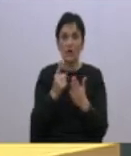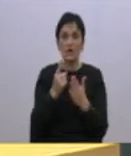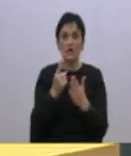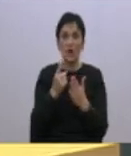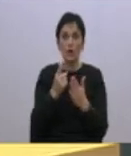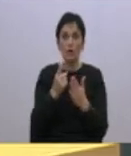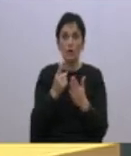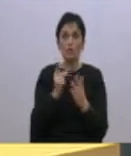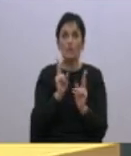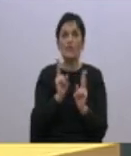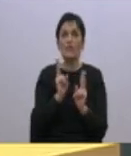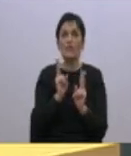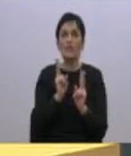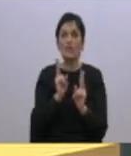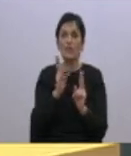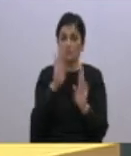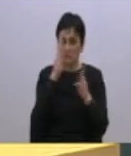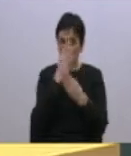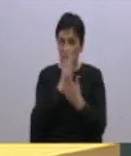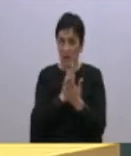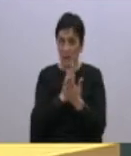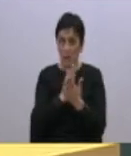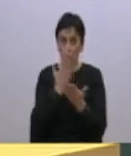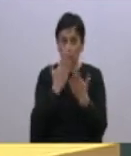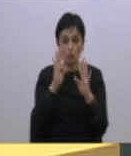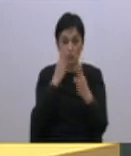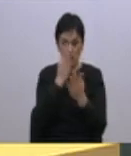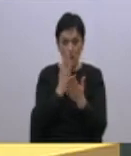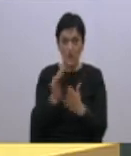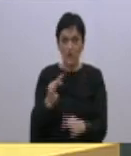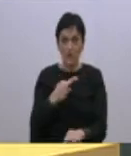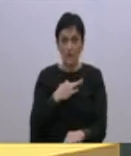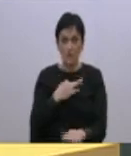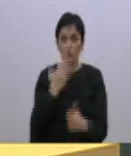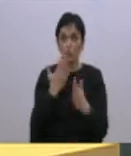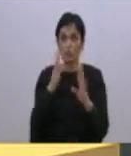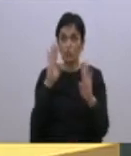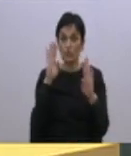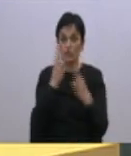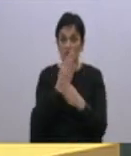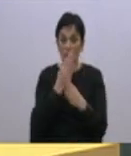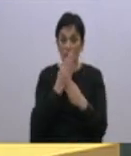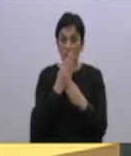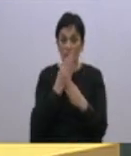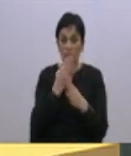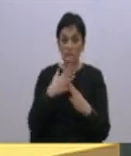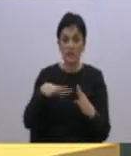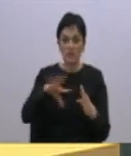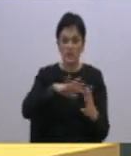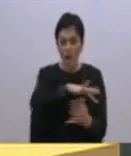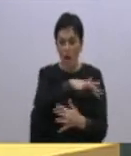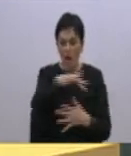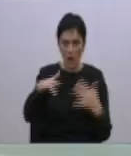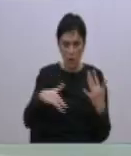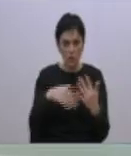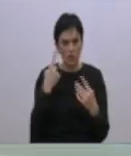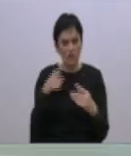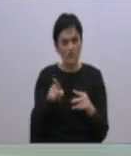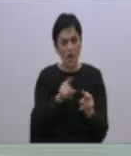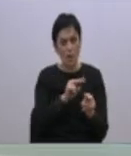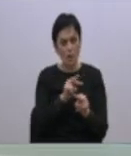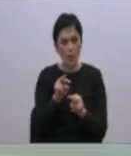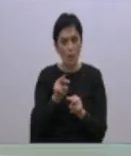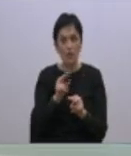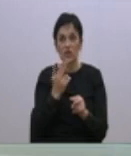წარადგინოს? ვინ არის საბჭომ? მტრები არიან? თუ მტრები არიან, გვითხარით. თუ მტრები არიან და აქცევენ ქვეყანას, მაშინ სხვანაირად უნდა მოუაროთ ამას და რა